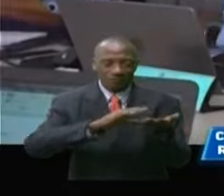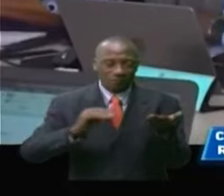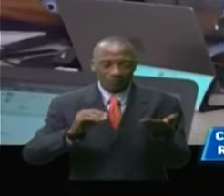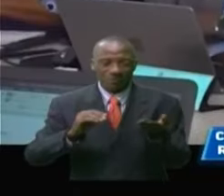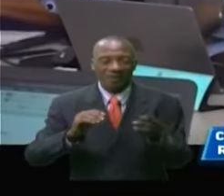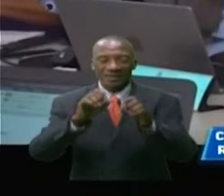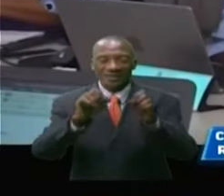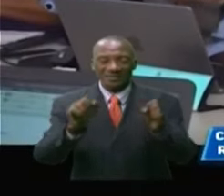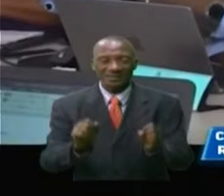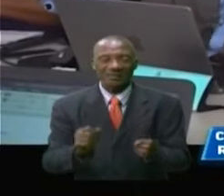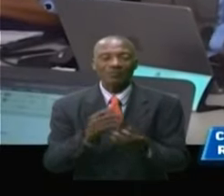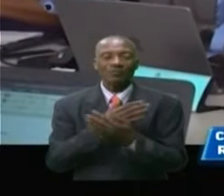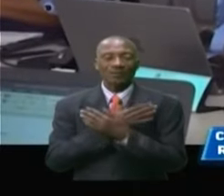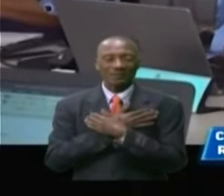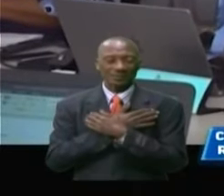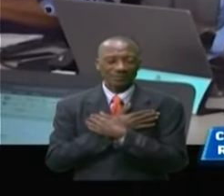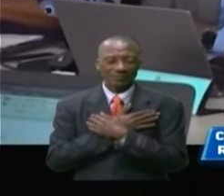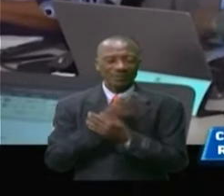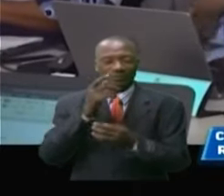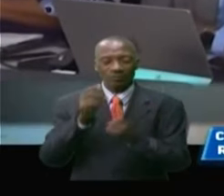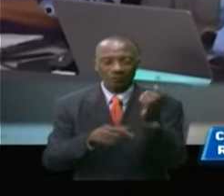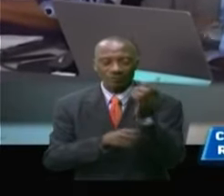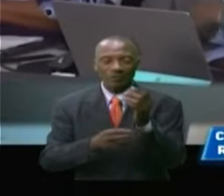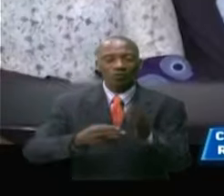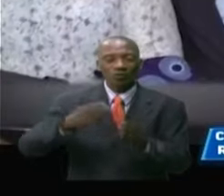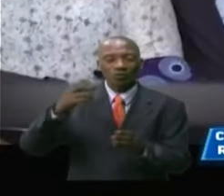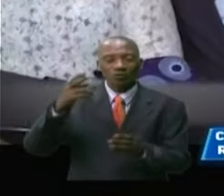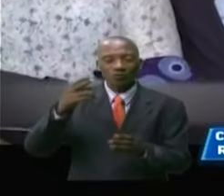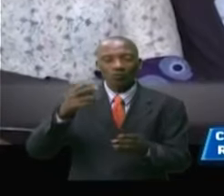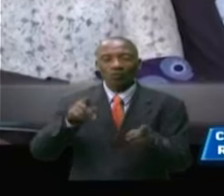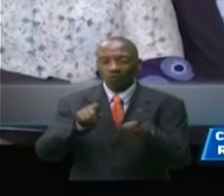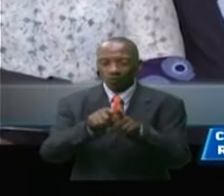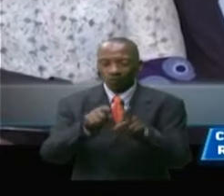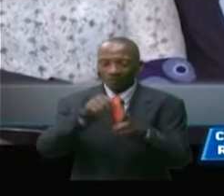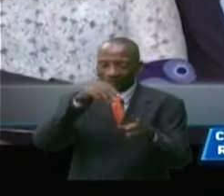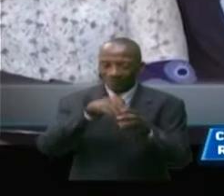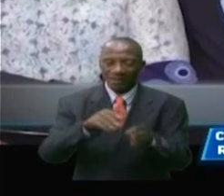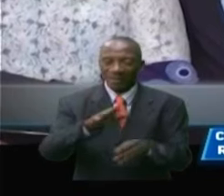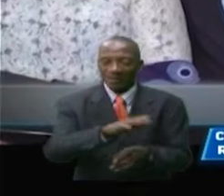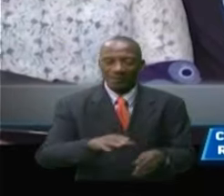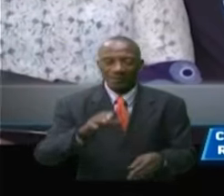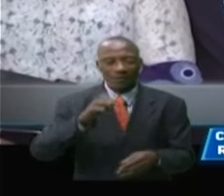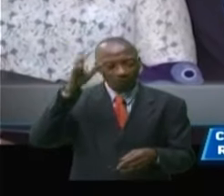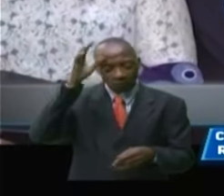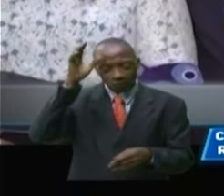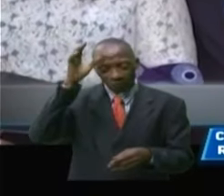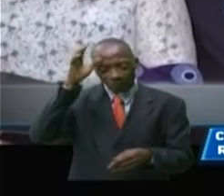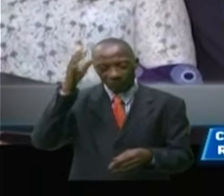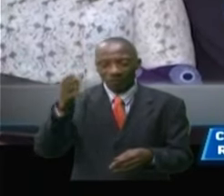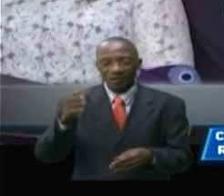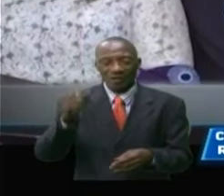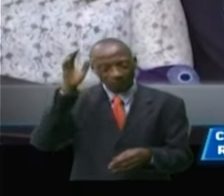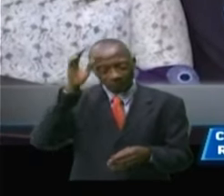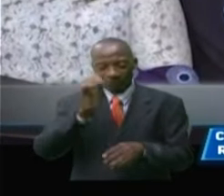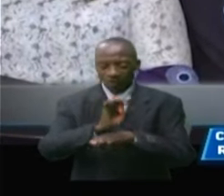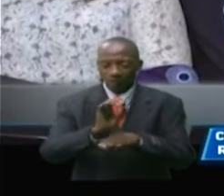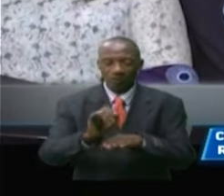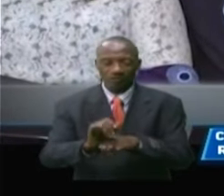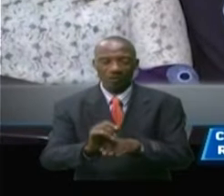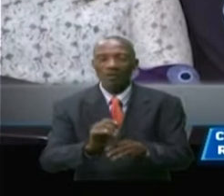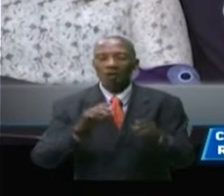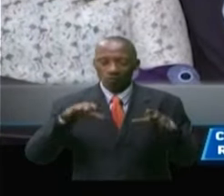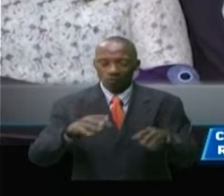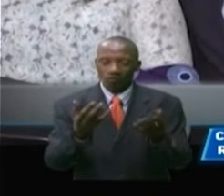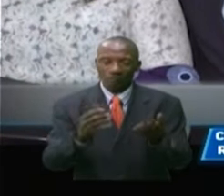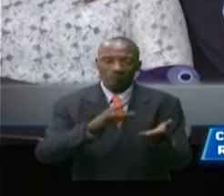dédié aux personnalités de haut rang dont dispose la Côte d'Ivoire. Le système de pension publique en Côte d'Ivoire offre à toutes les